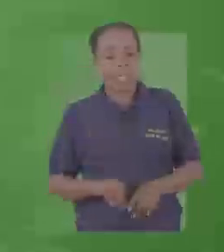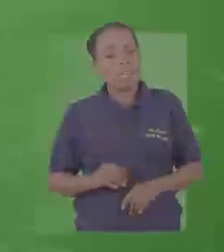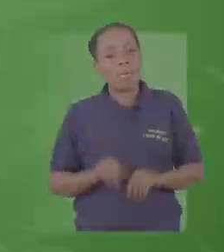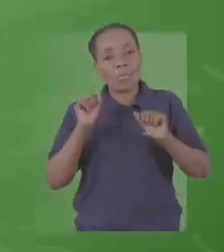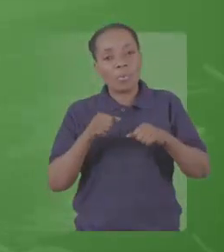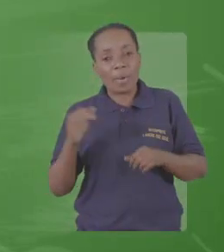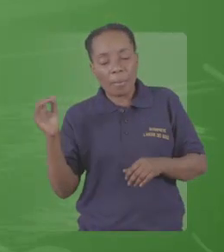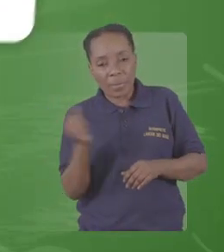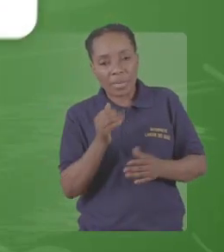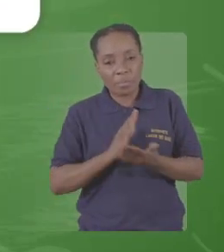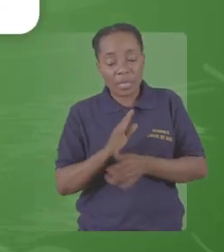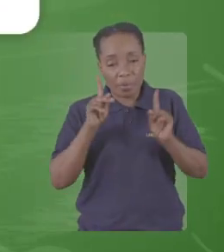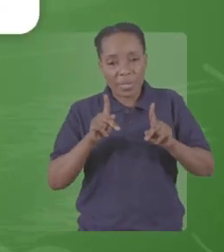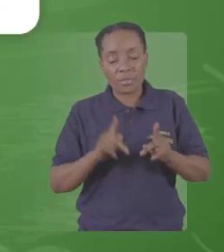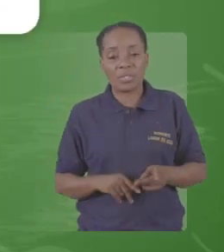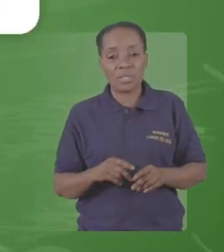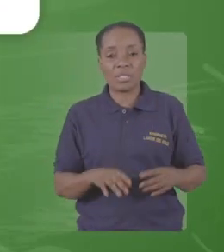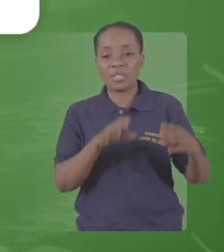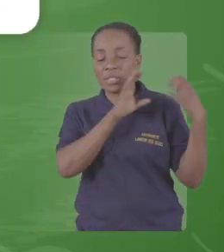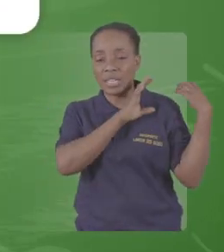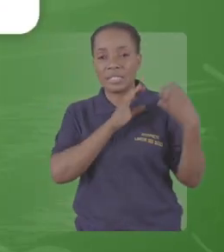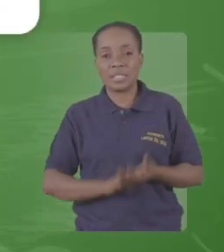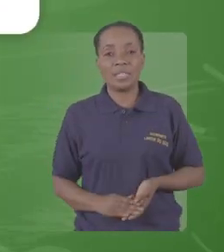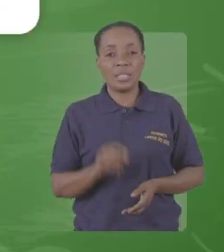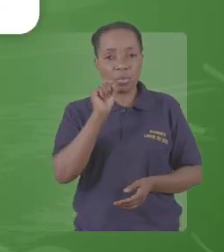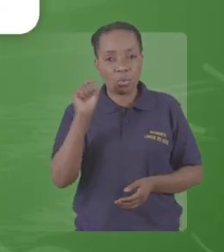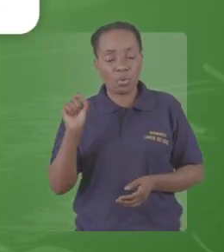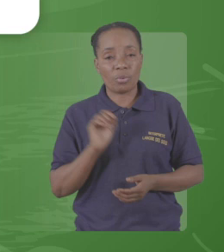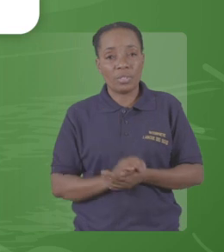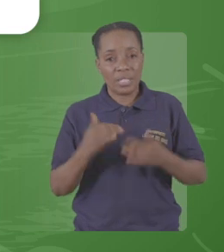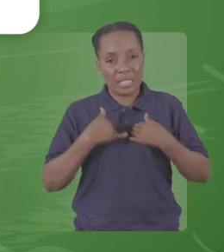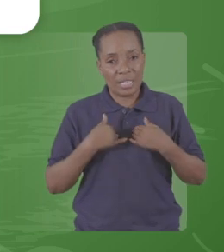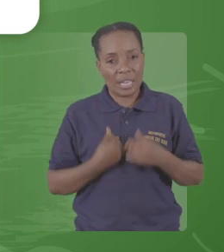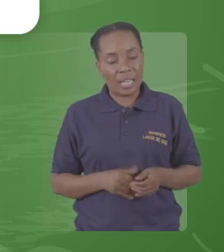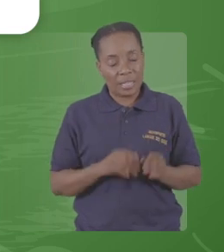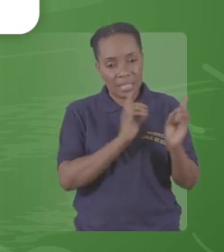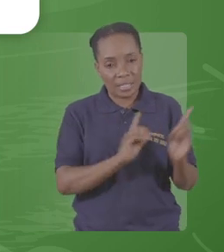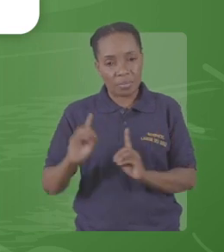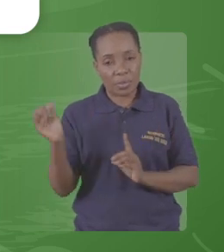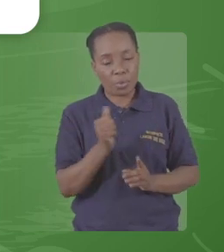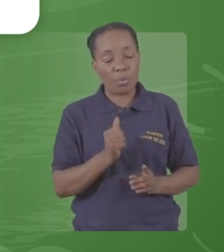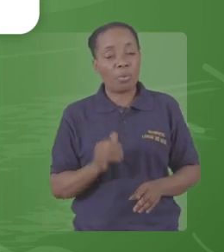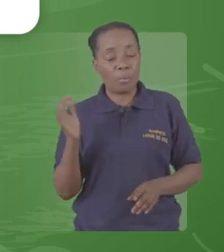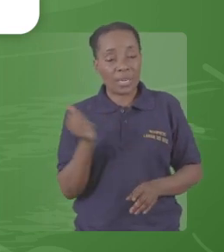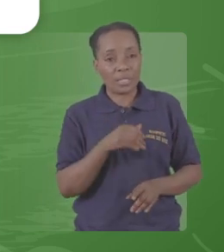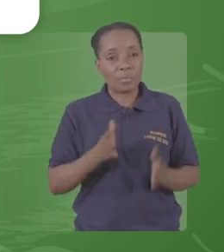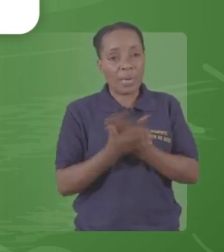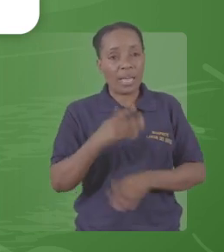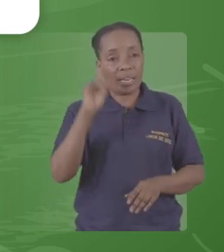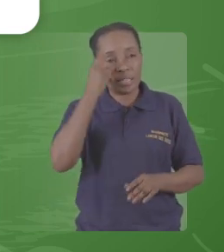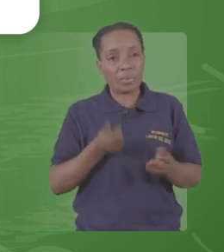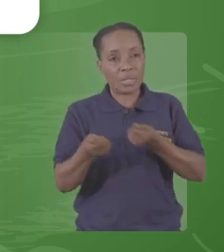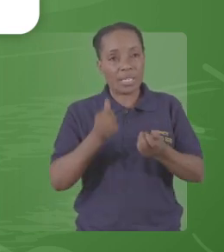territoire français. Les atouts humains indéniables. de la France porte aussi sur